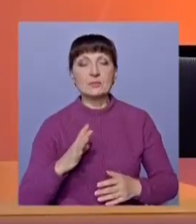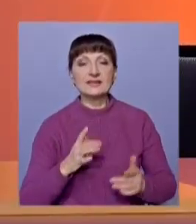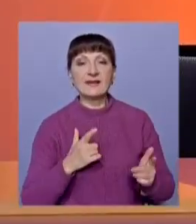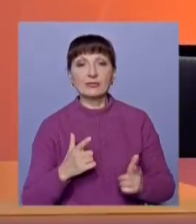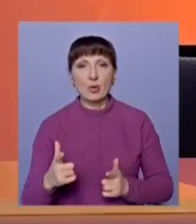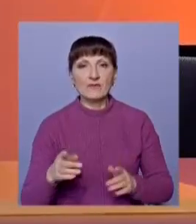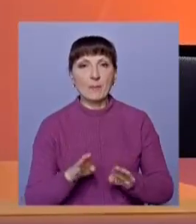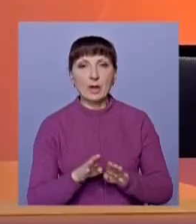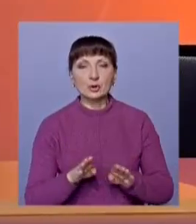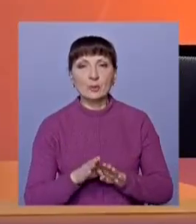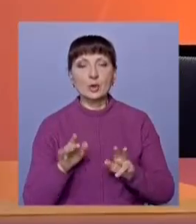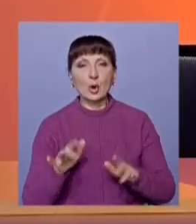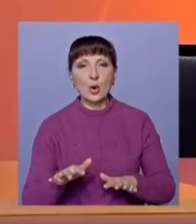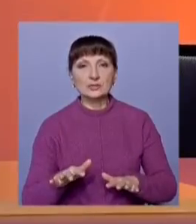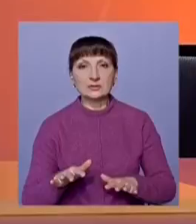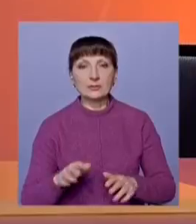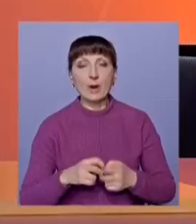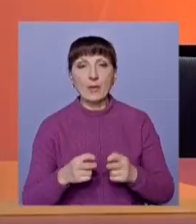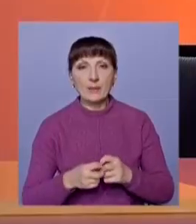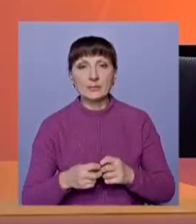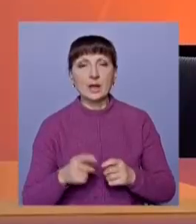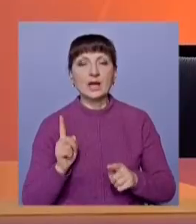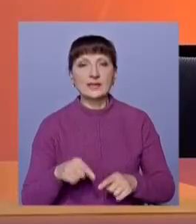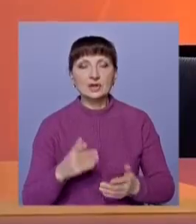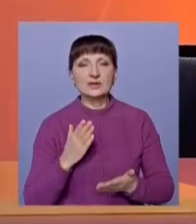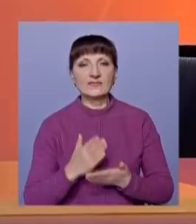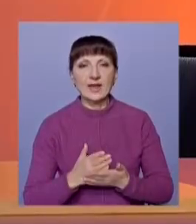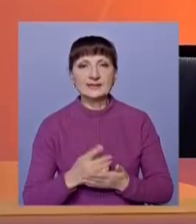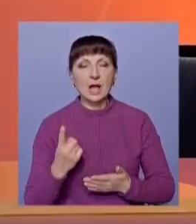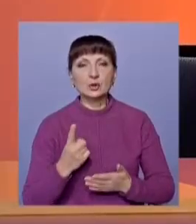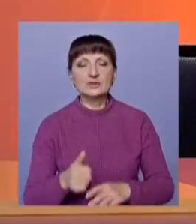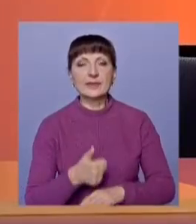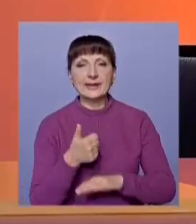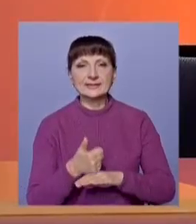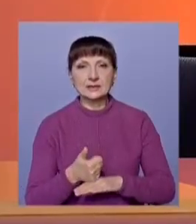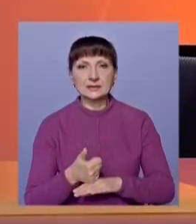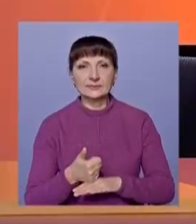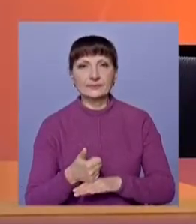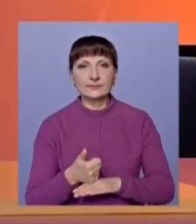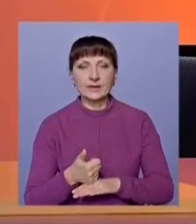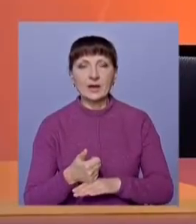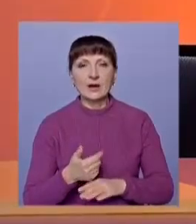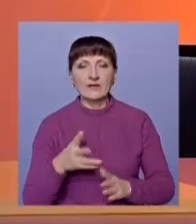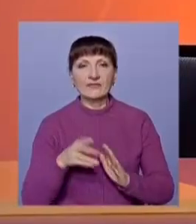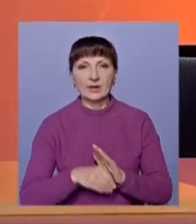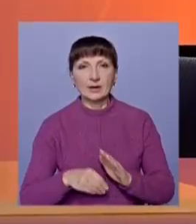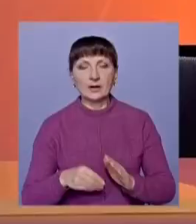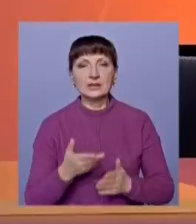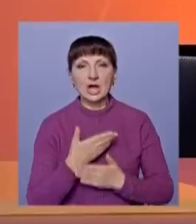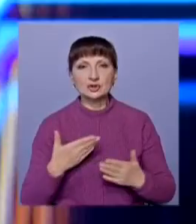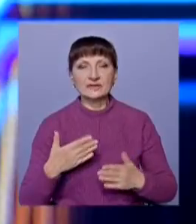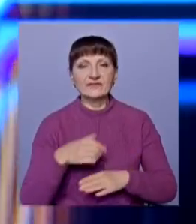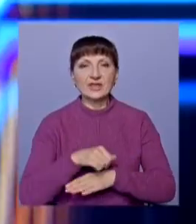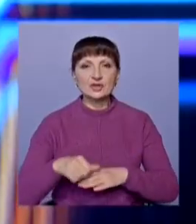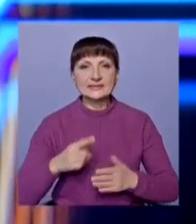готовым подобным рода вызовам также является одной из приоритетов выстраивания, конструирования нашей